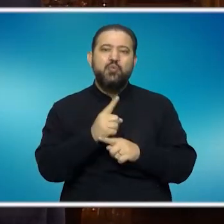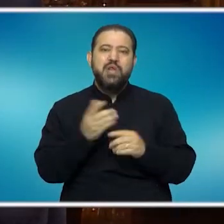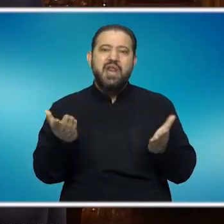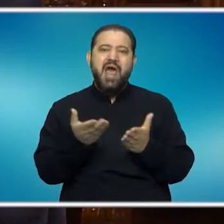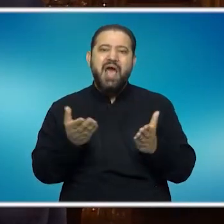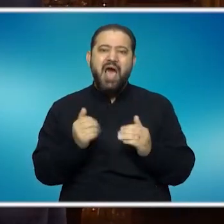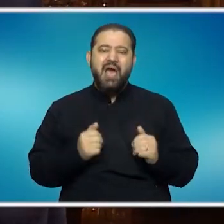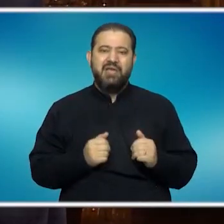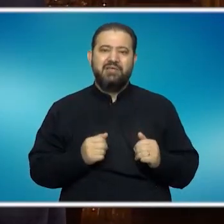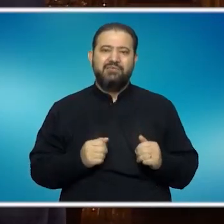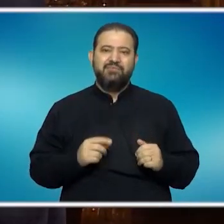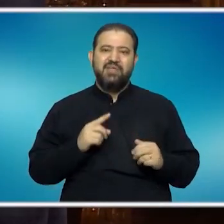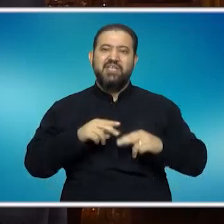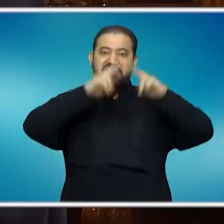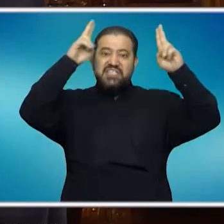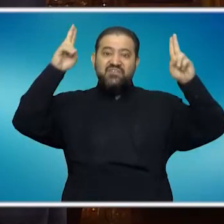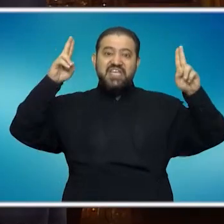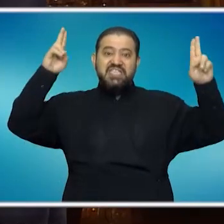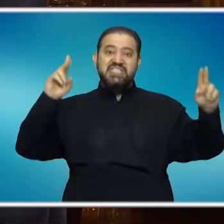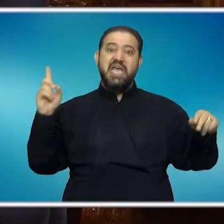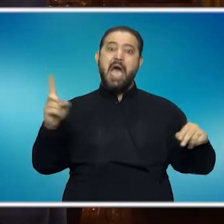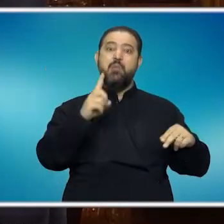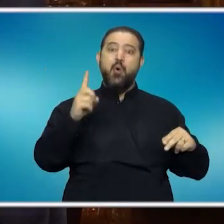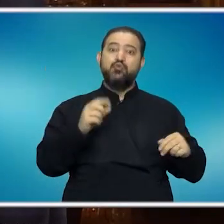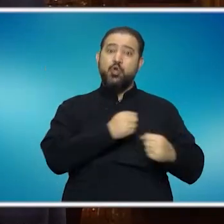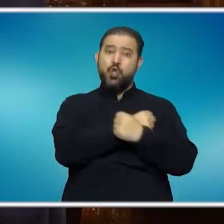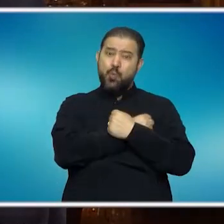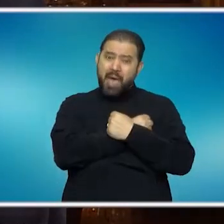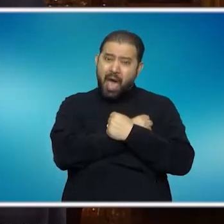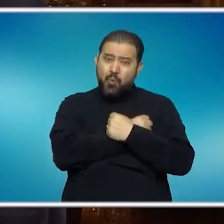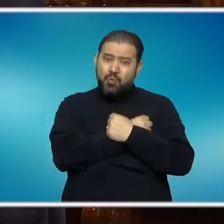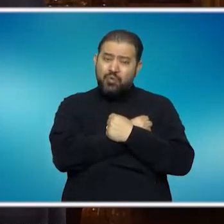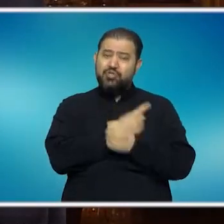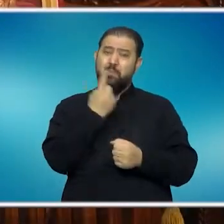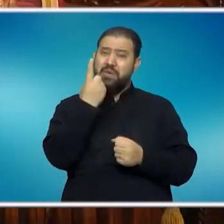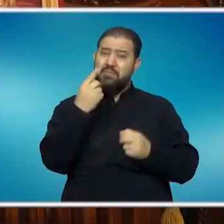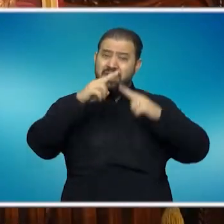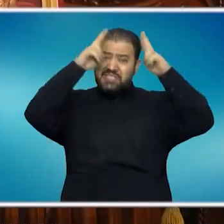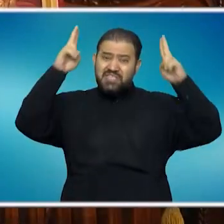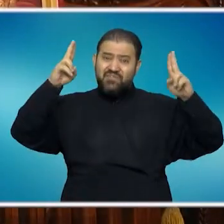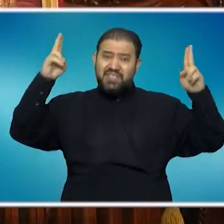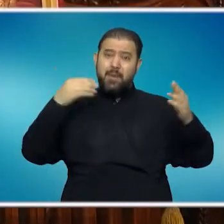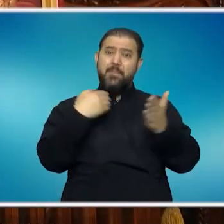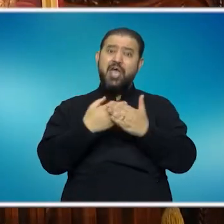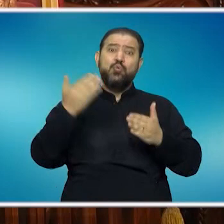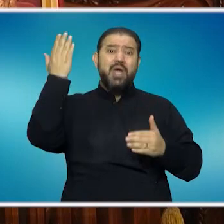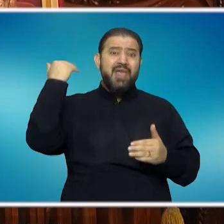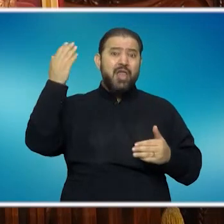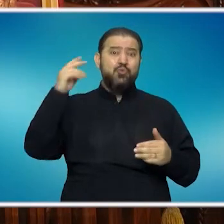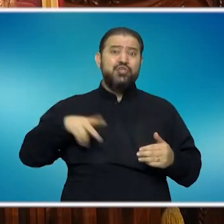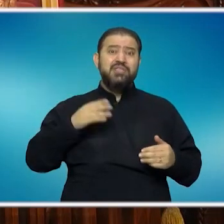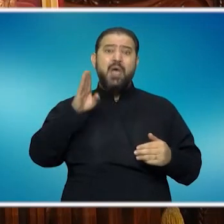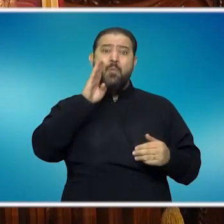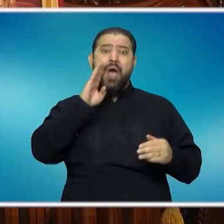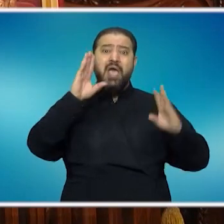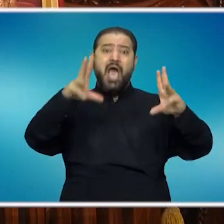la care țineau enorm de mult, nu numai Sfinții Apostoli, ci creștinii din primele secole. Pentru că de atunci este Maica Domnului venerată,